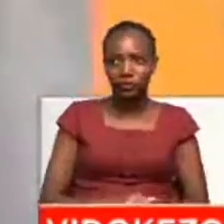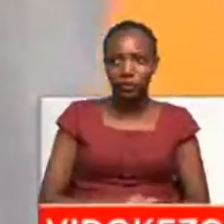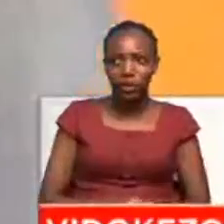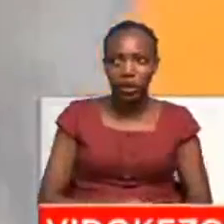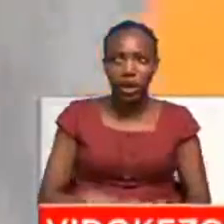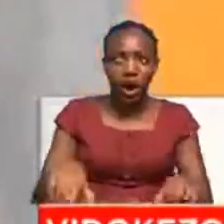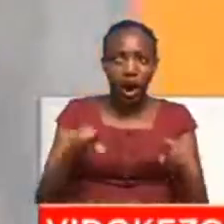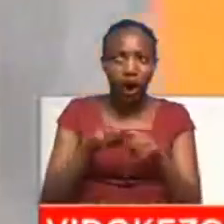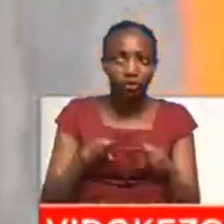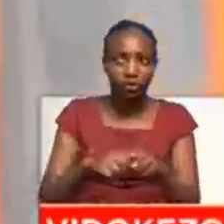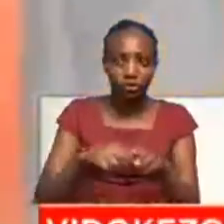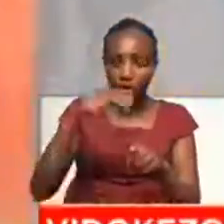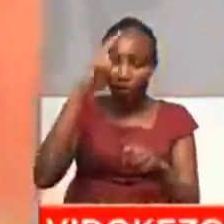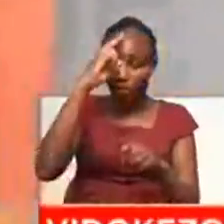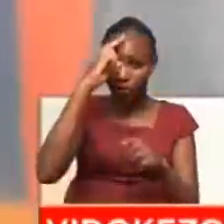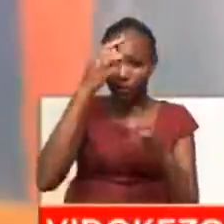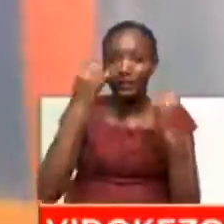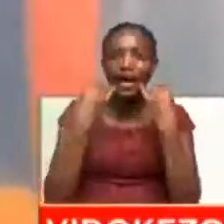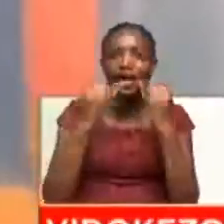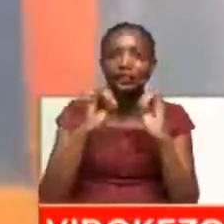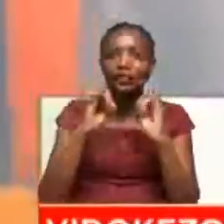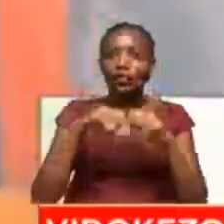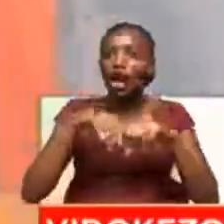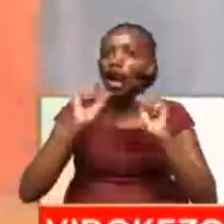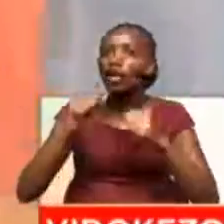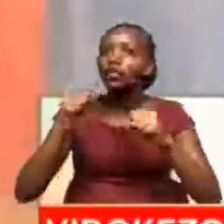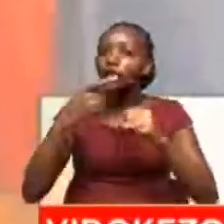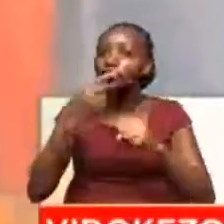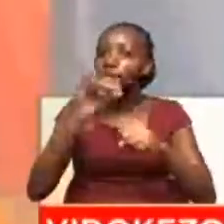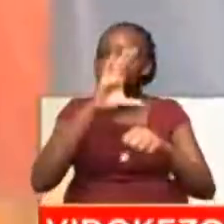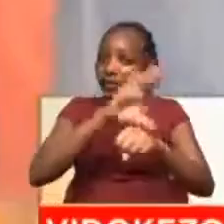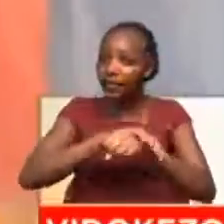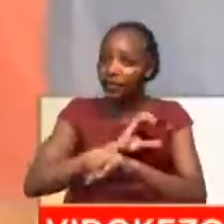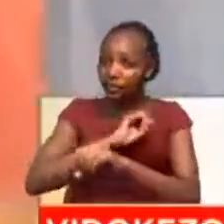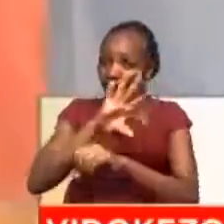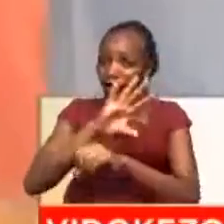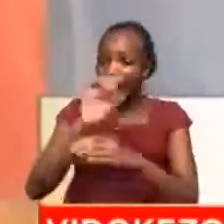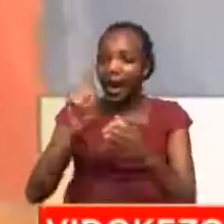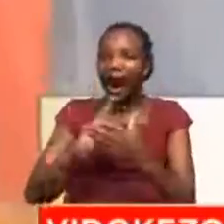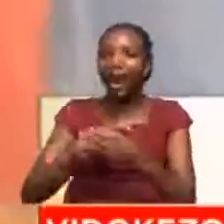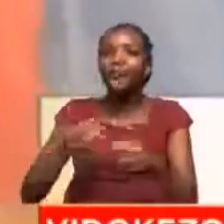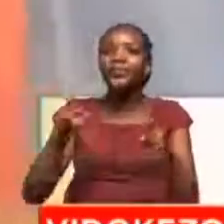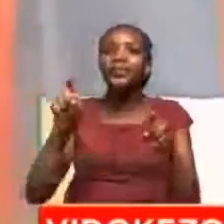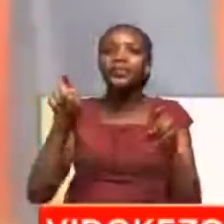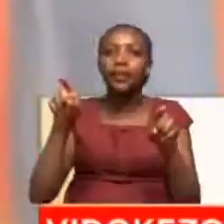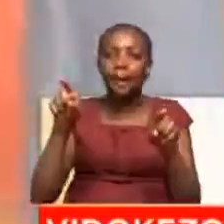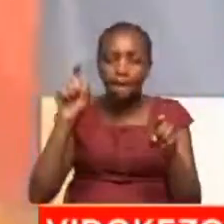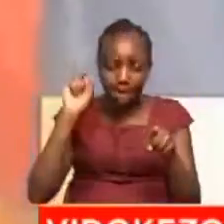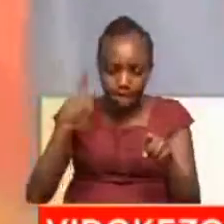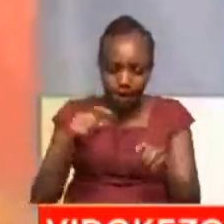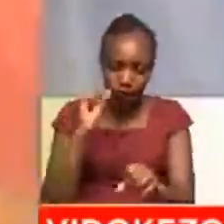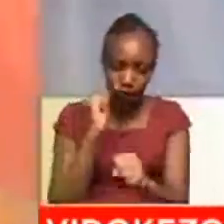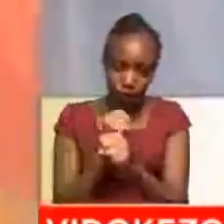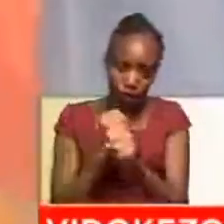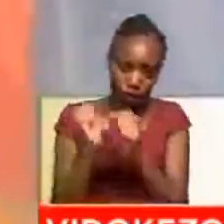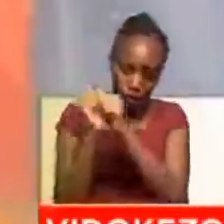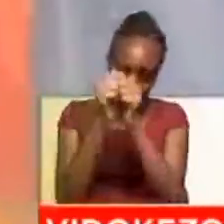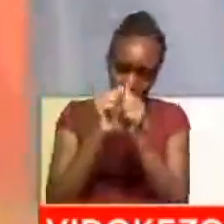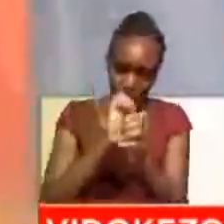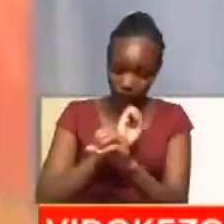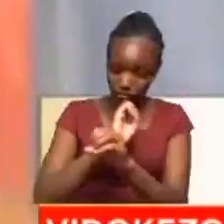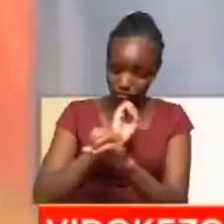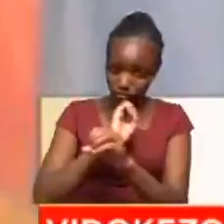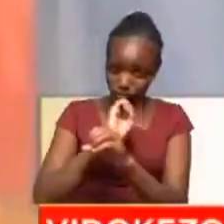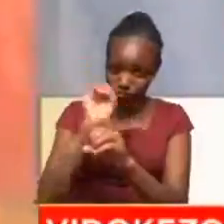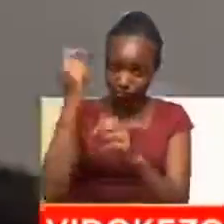wanaarifiwa kuwa ugonjwa wa corona unaweza pia kuwashika wao, hivyo basi sharti washirikiane na Wakenya kuzuia ugonjwa huu na wala sio